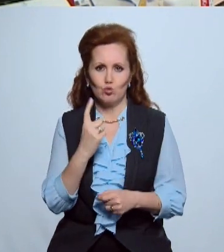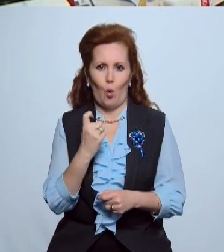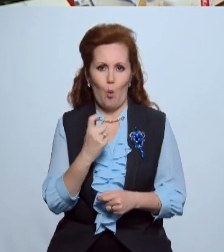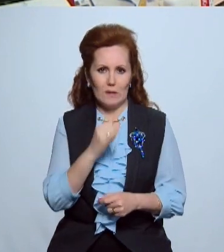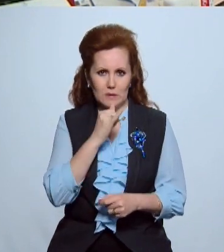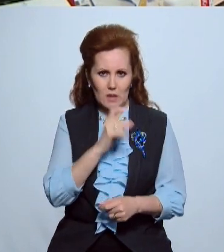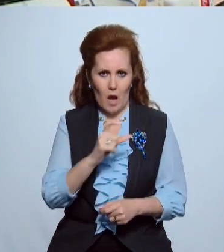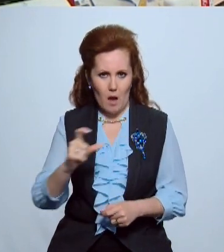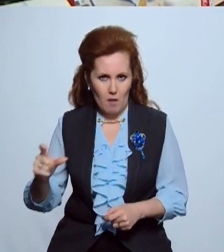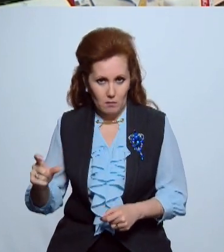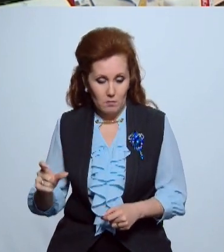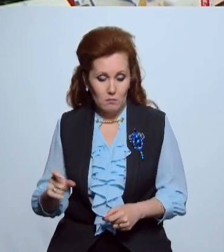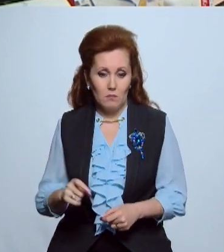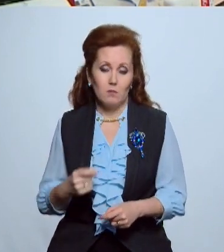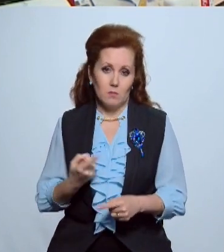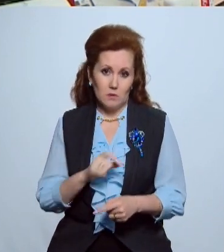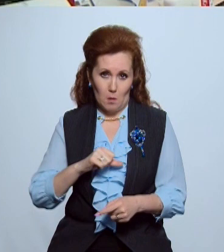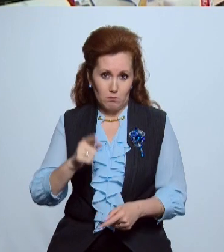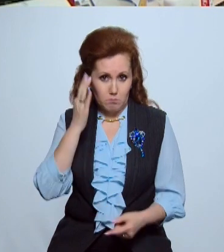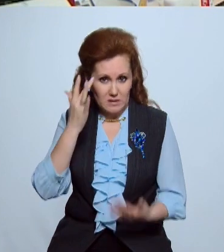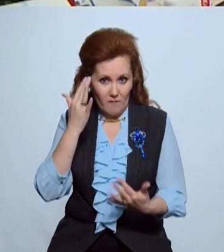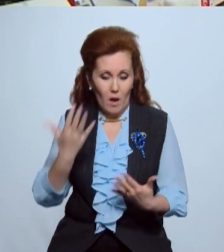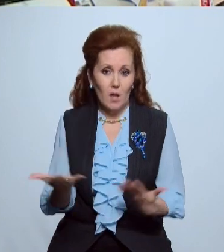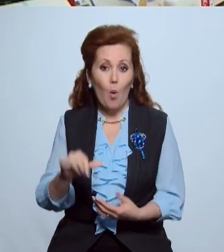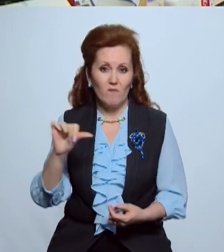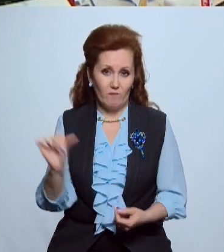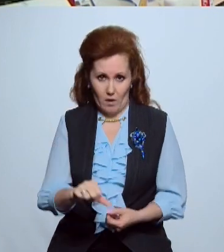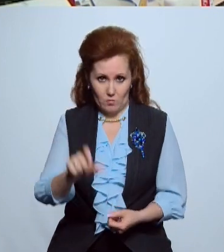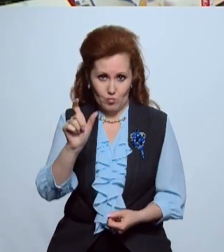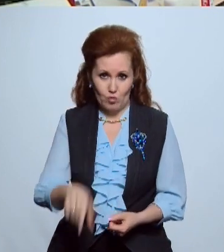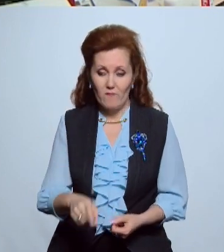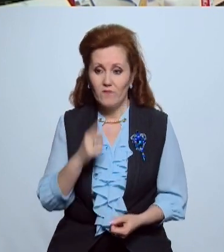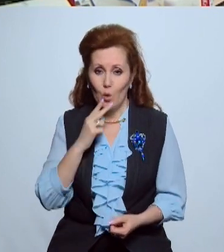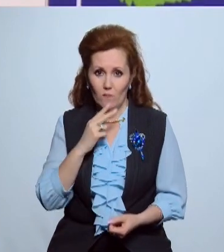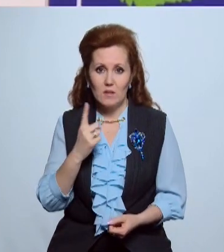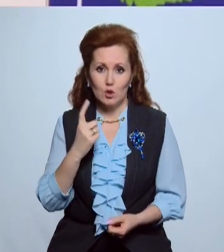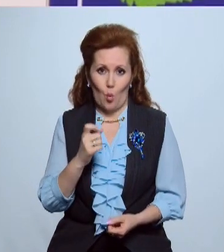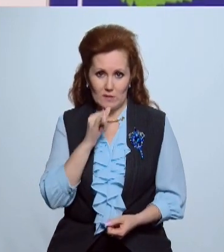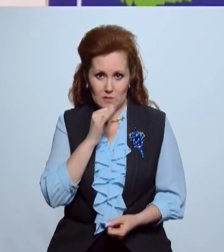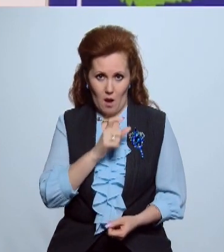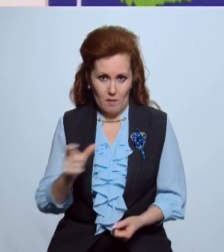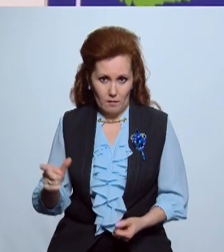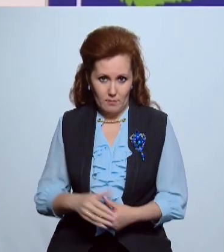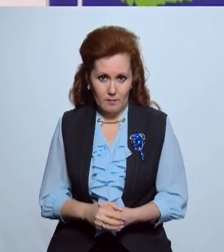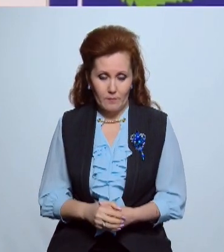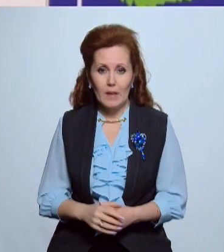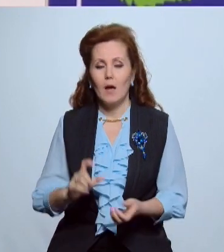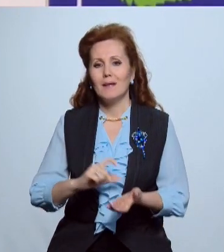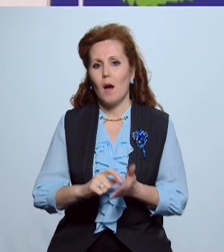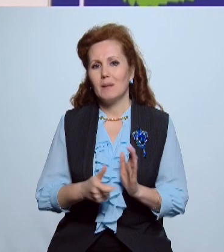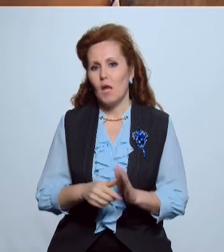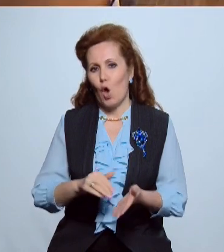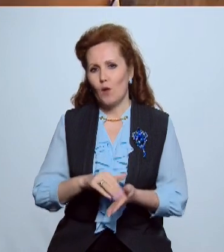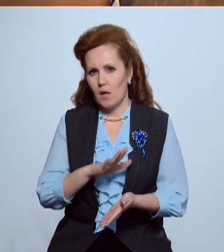сигарет. Вот. Ну и сами представляете, какой вред может быть у человека от выкуривания 100 сигарет. Кабинет